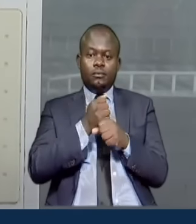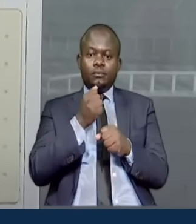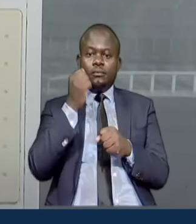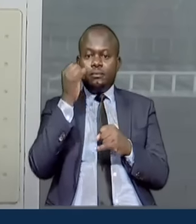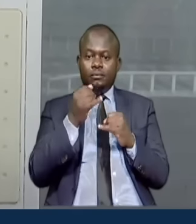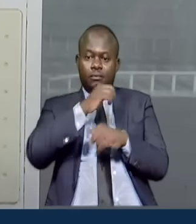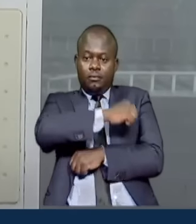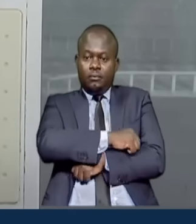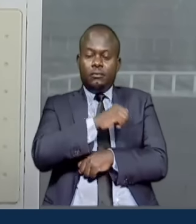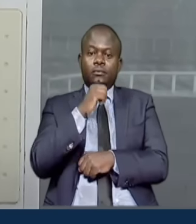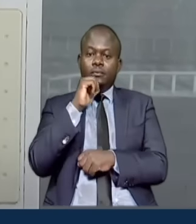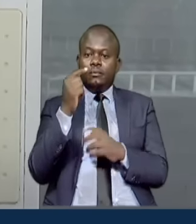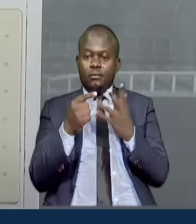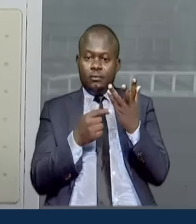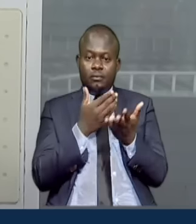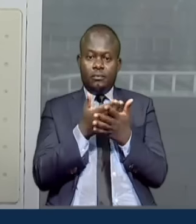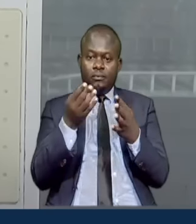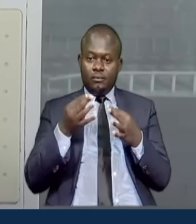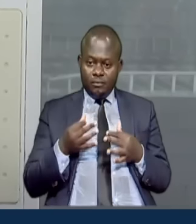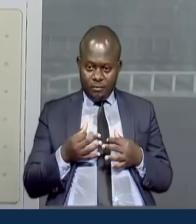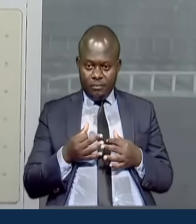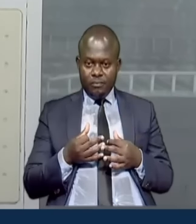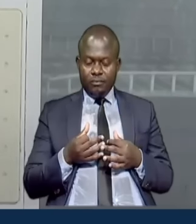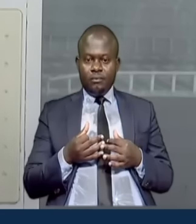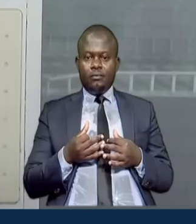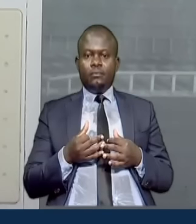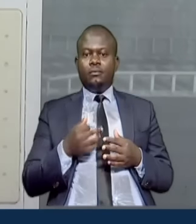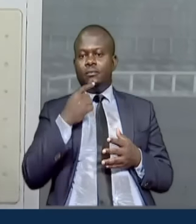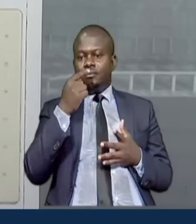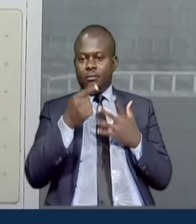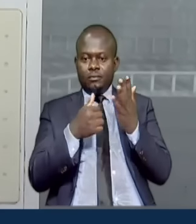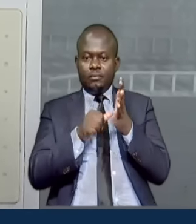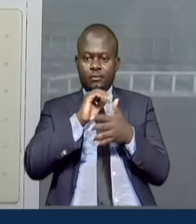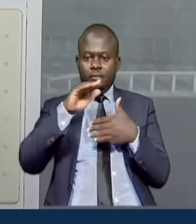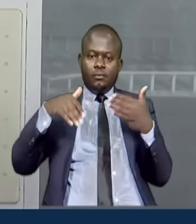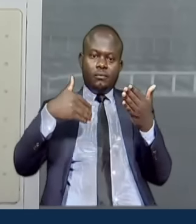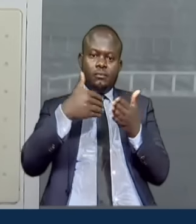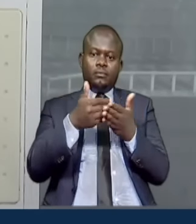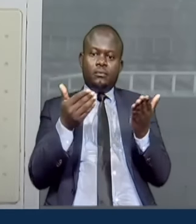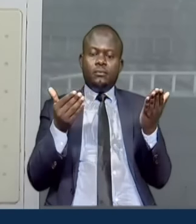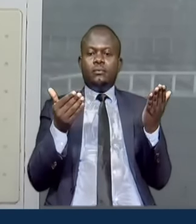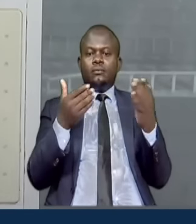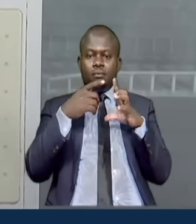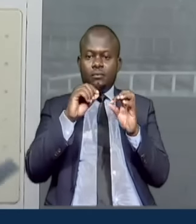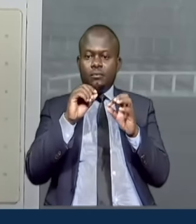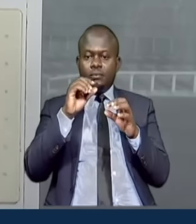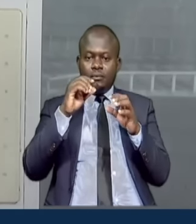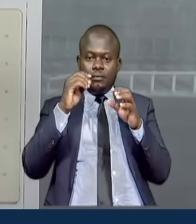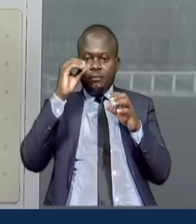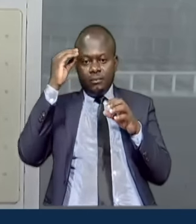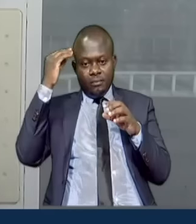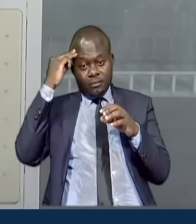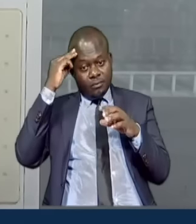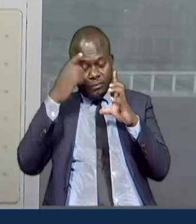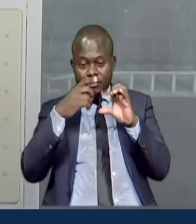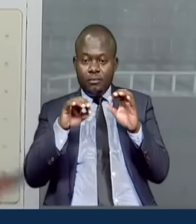w'amashuri biba ari ibintu bisaba finance. So ibyo bibazo byose bya finance Mastercard yarabikavarinze. Nk'ubu ngubu